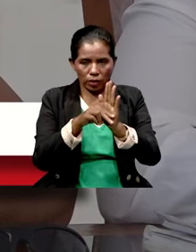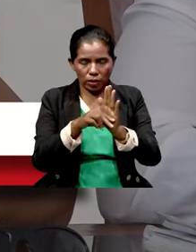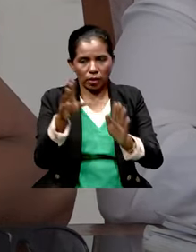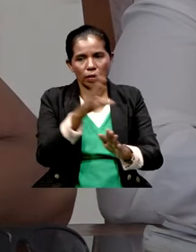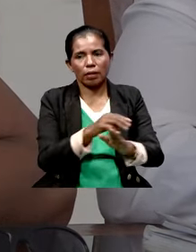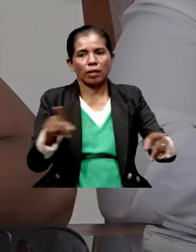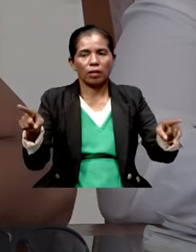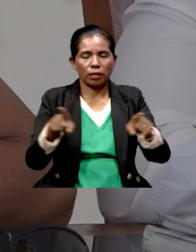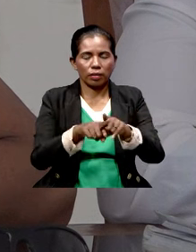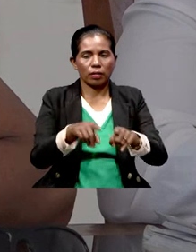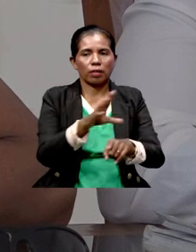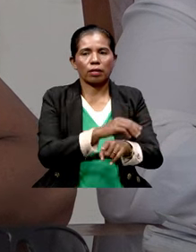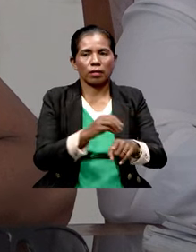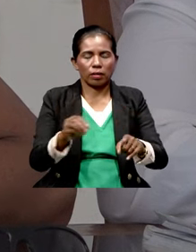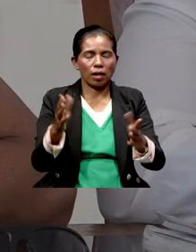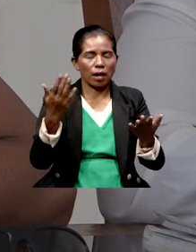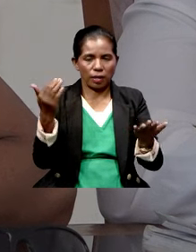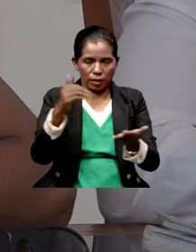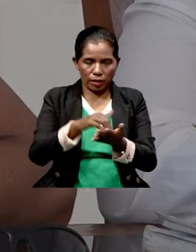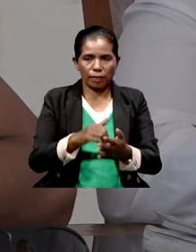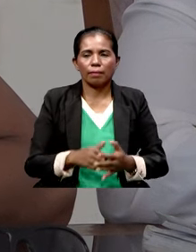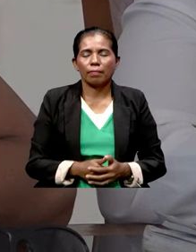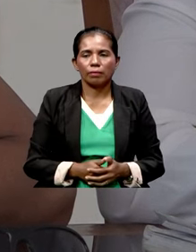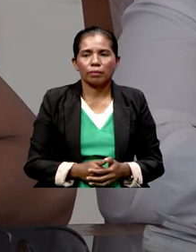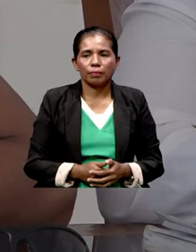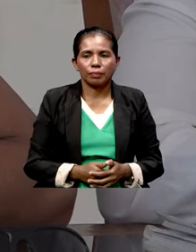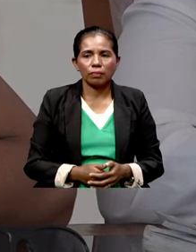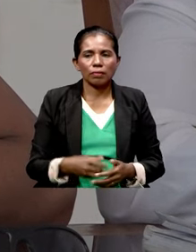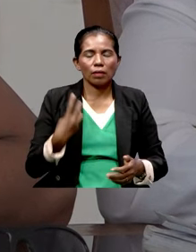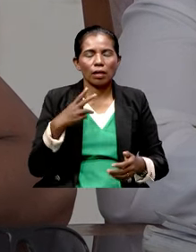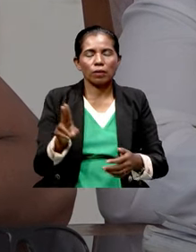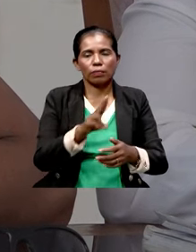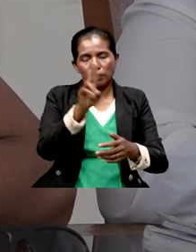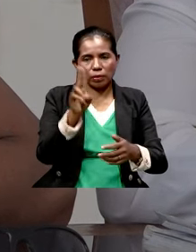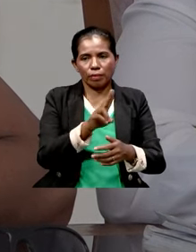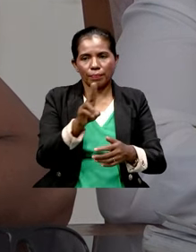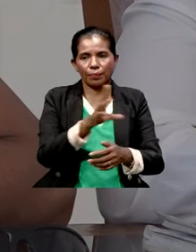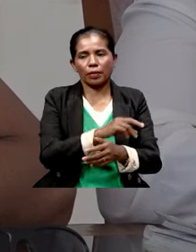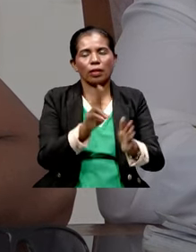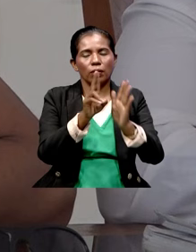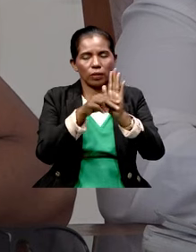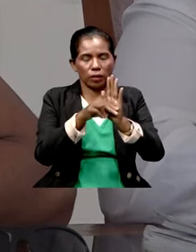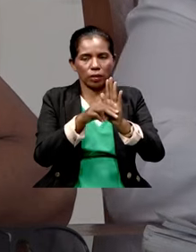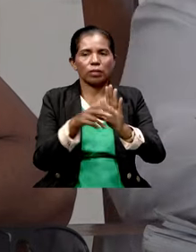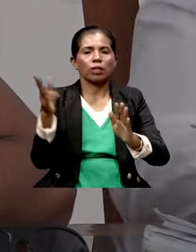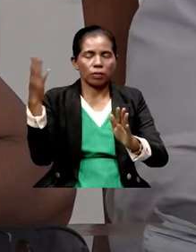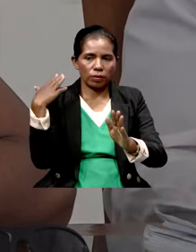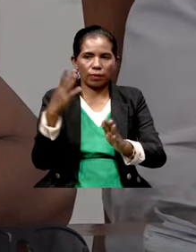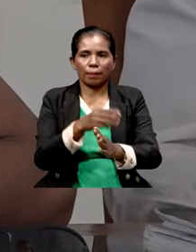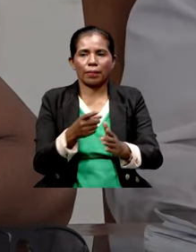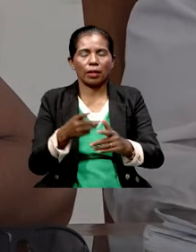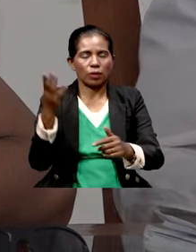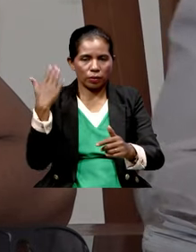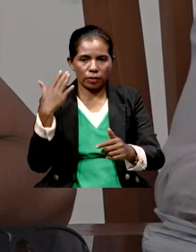operasional ro Berlin ramelauri normal filo fal ni katak ita aplika filo fal na horari de normal